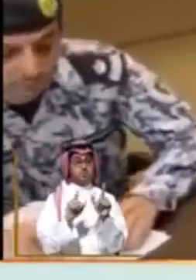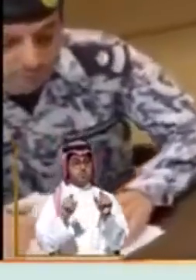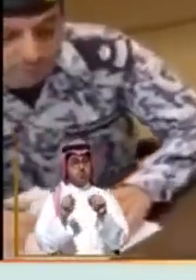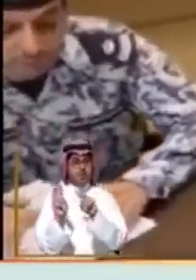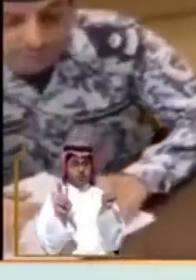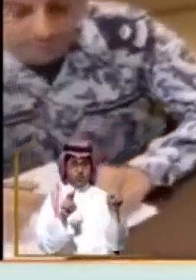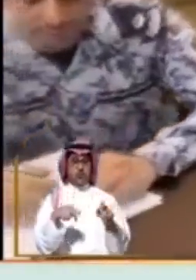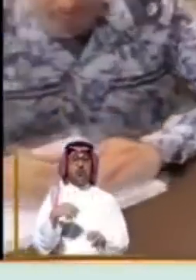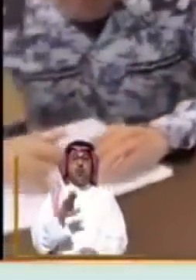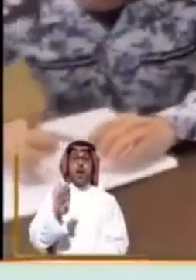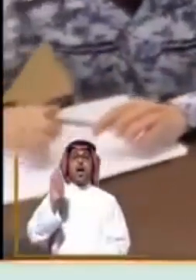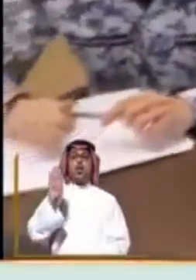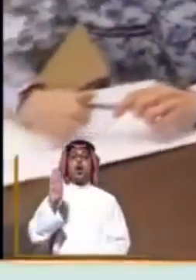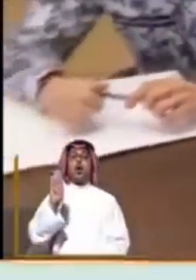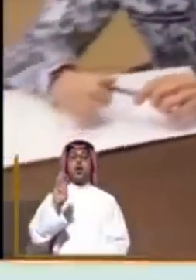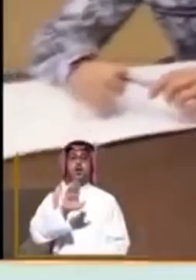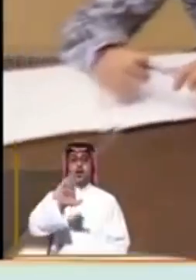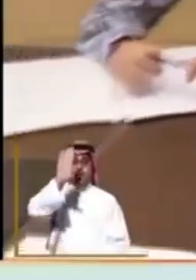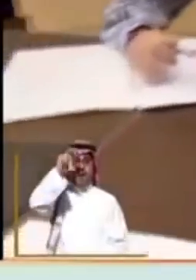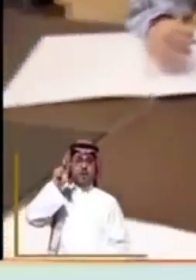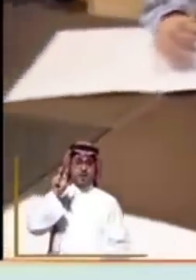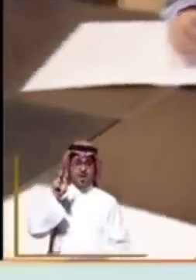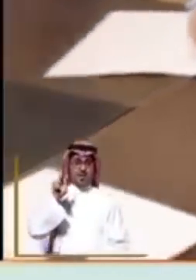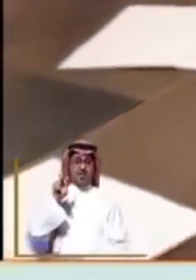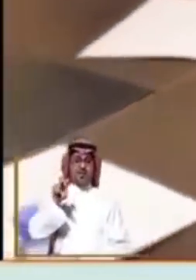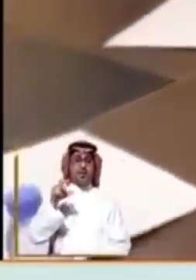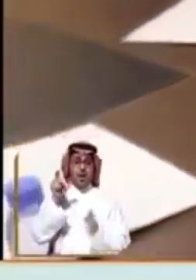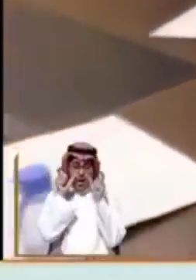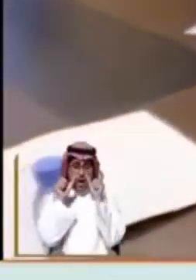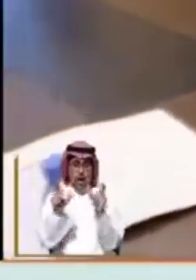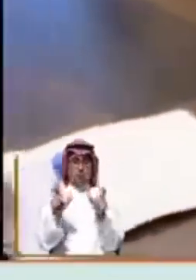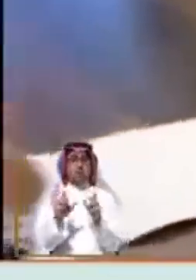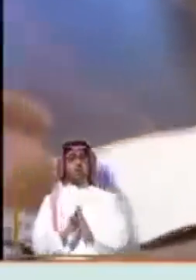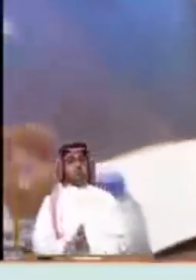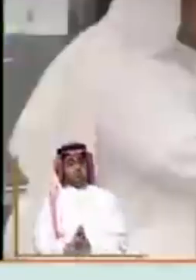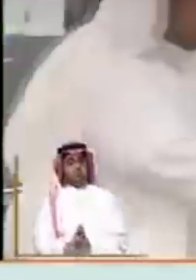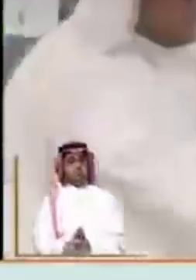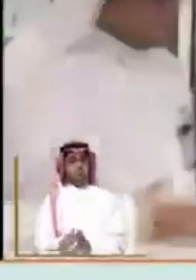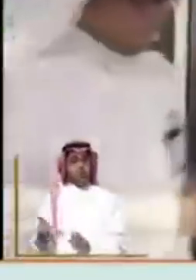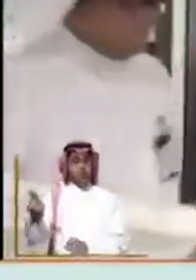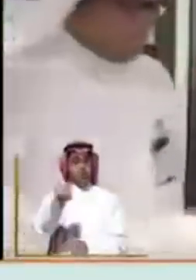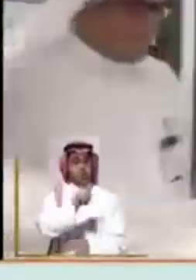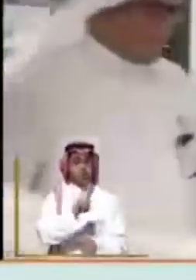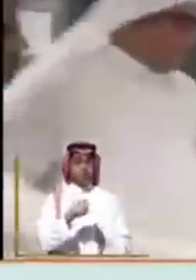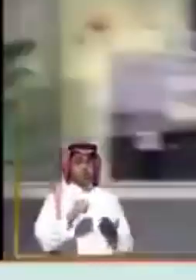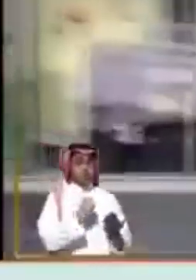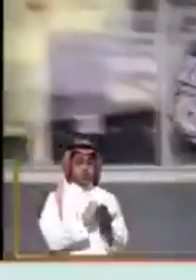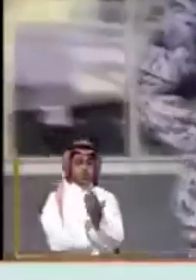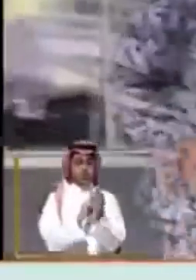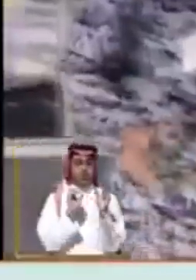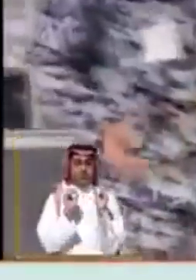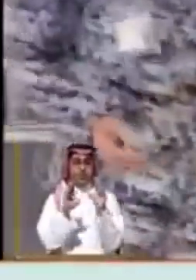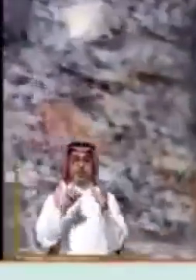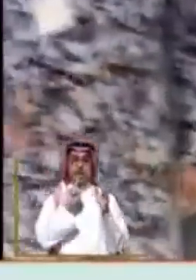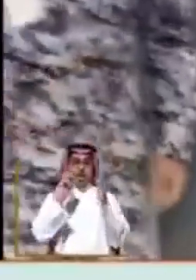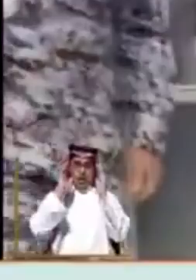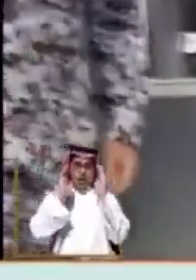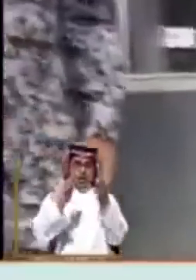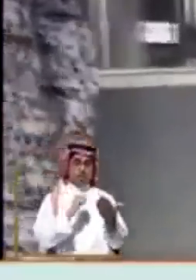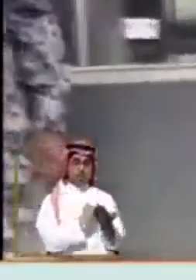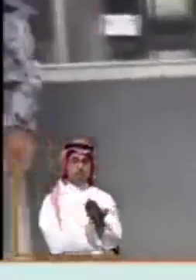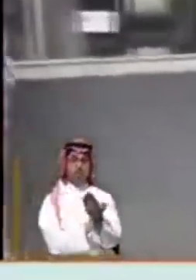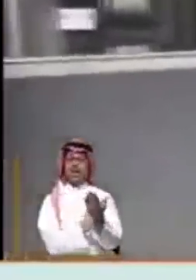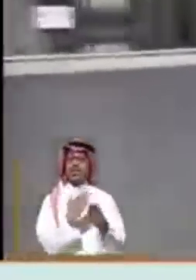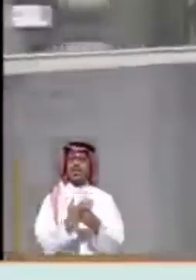من شأنها حماية الأصول المعلوماتية وترسيخ ثقة جميع الأطراف الحكومية وغير الحكومية، إضافة إلى